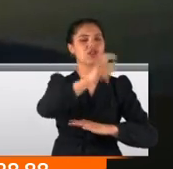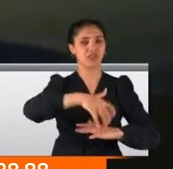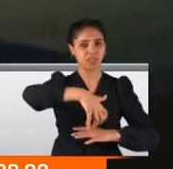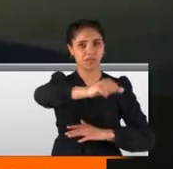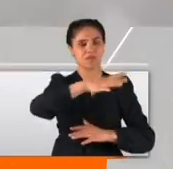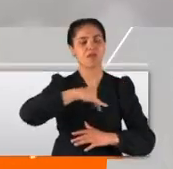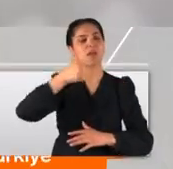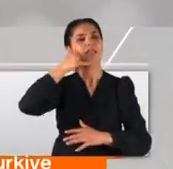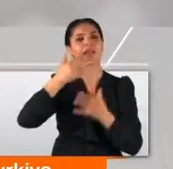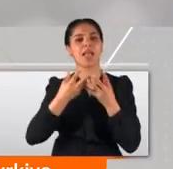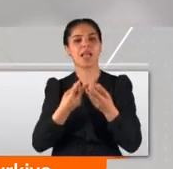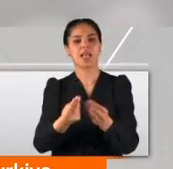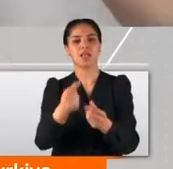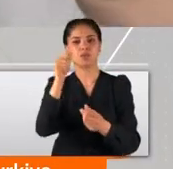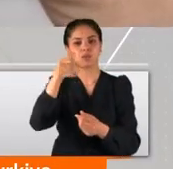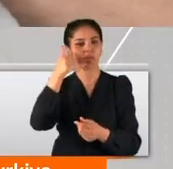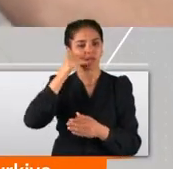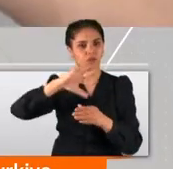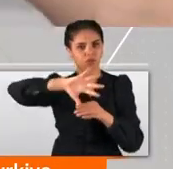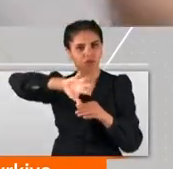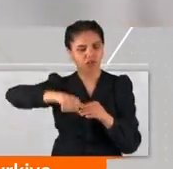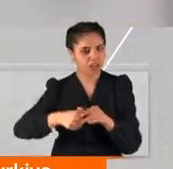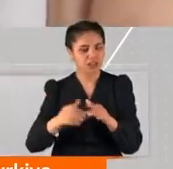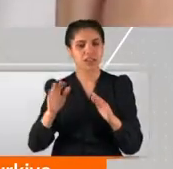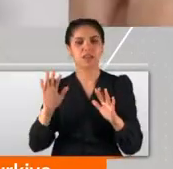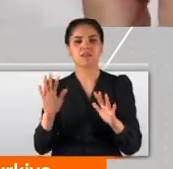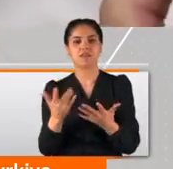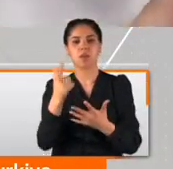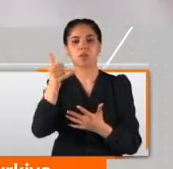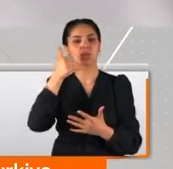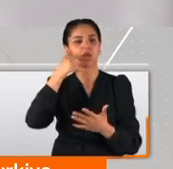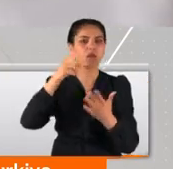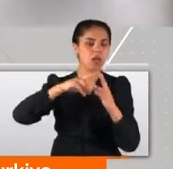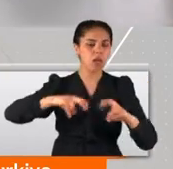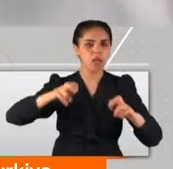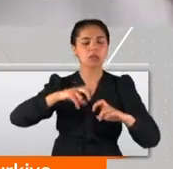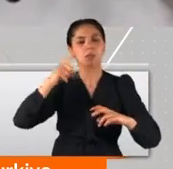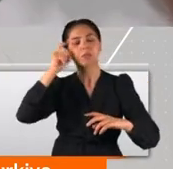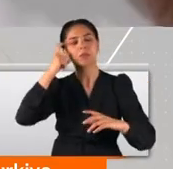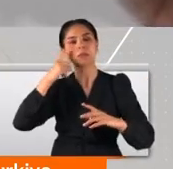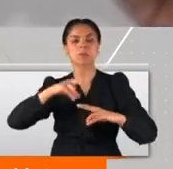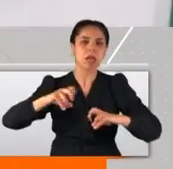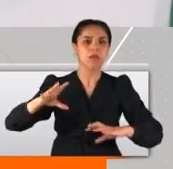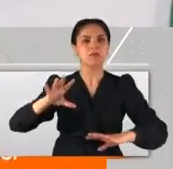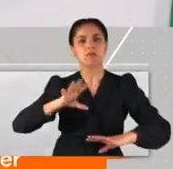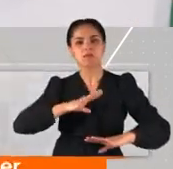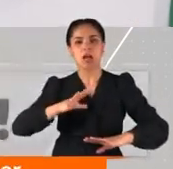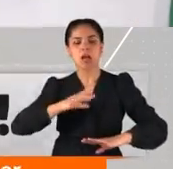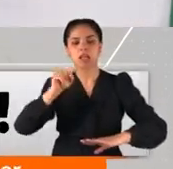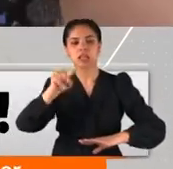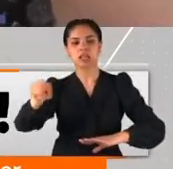kendini imha etmesi. Eğer bu telefon çalınırsa, bu telefonu kurcalayıp içindeki bilgileri almaya çalışırsanız,